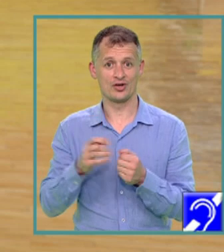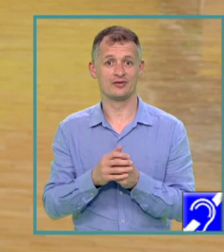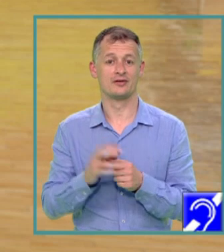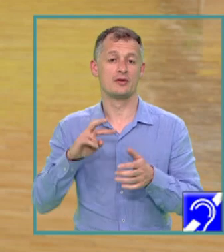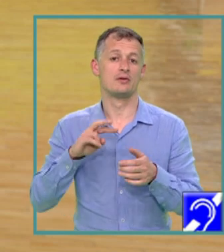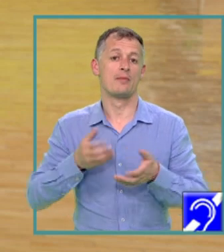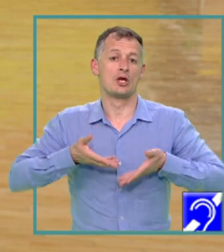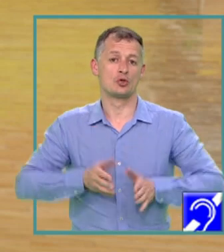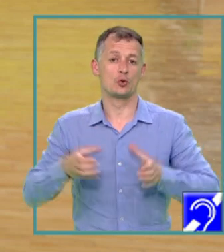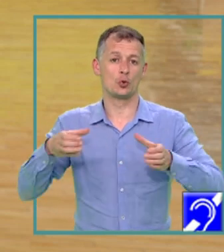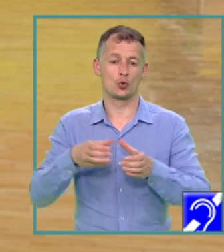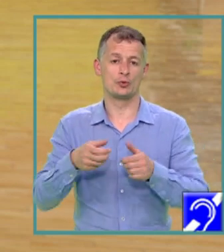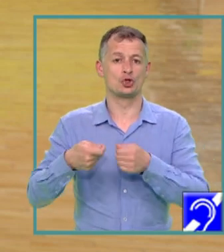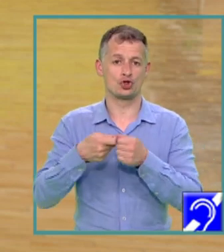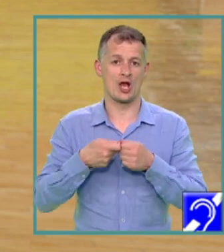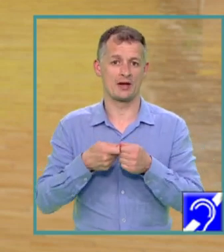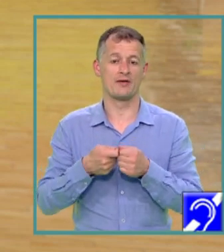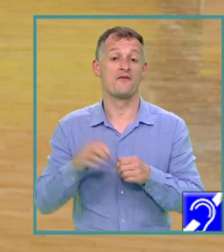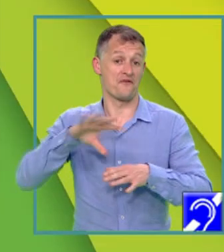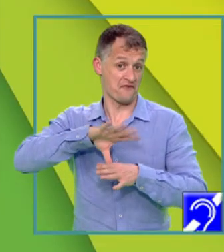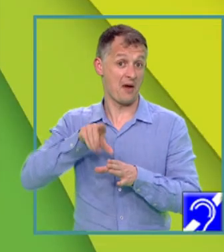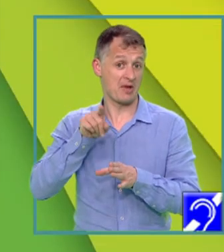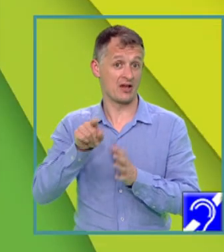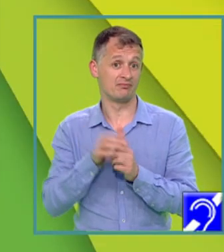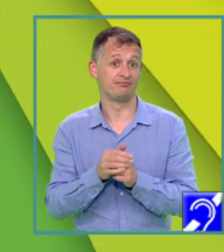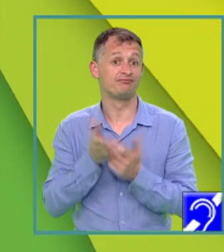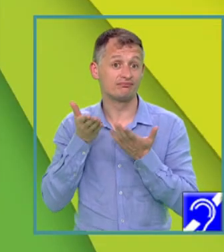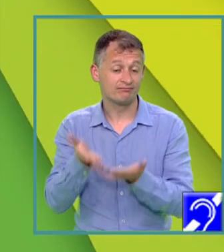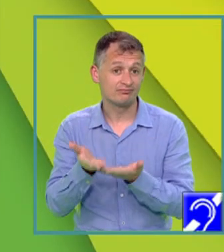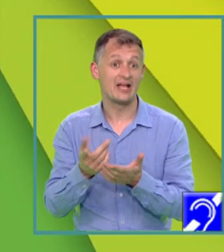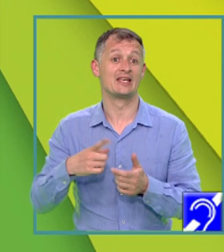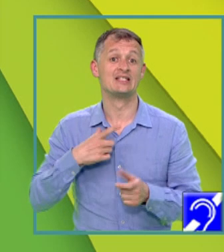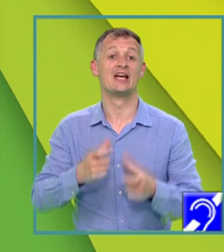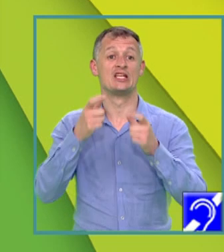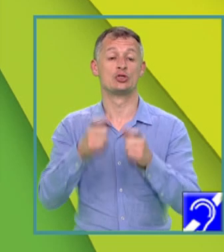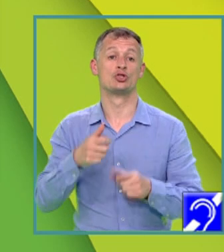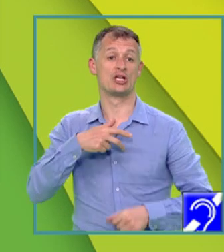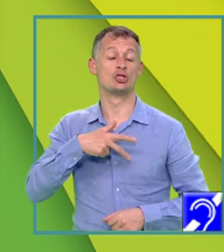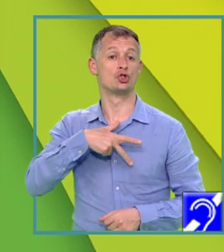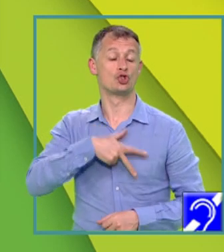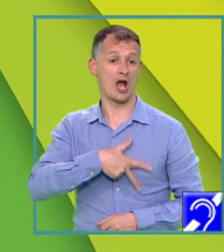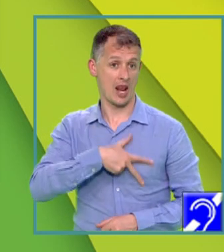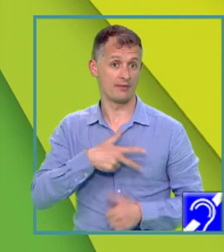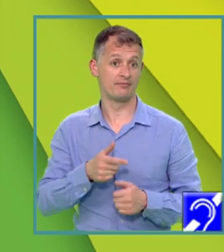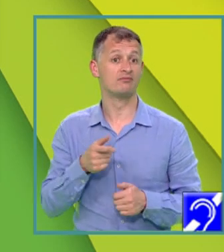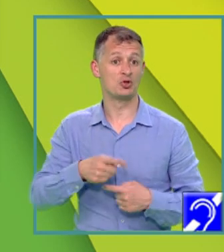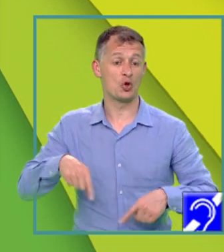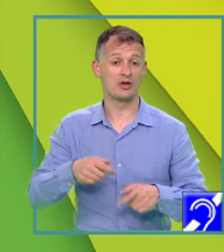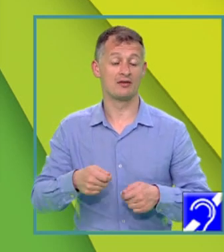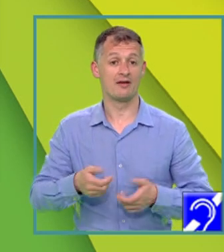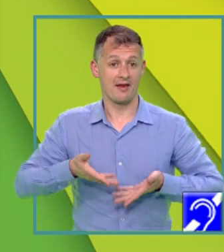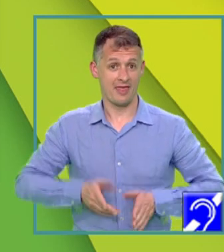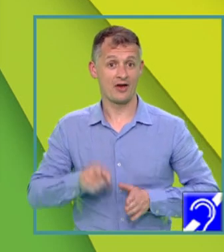cadrul unui grup social și anume familia. Iată că familia este o instituție socială, deci ne naștem în cadrul